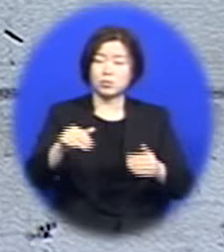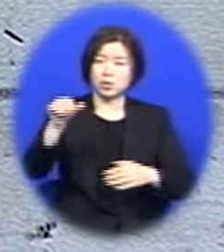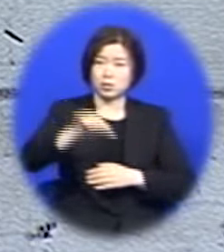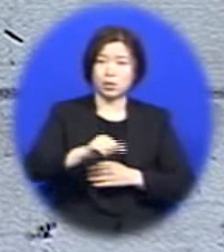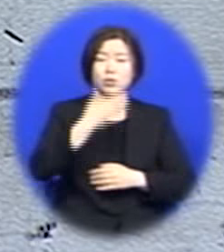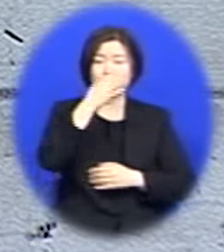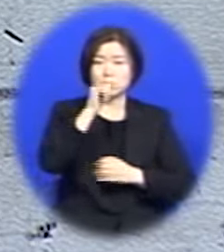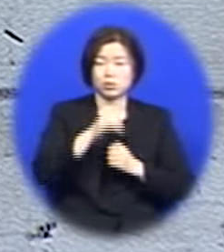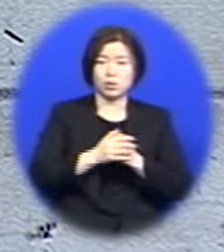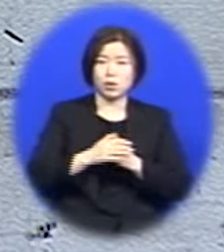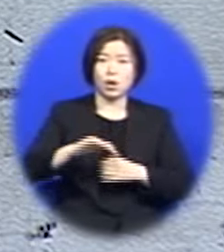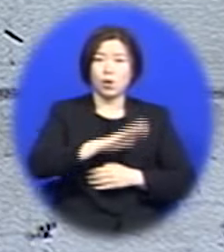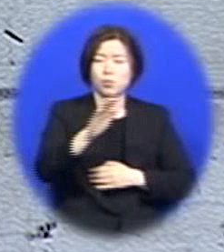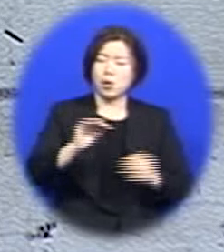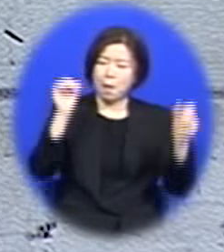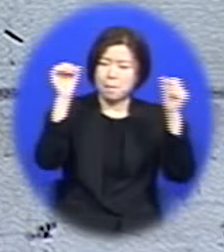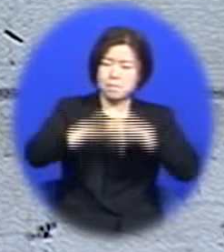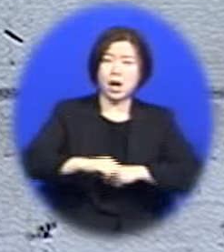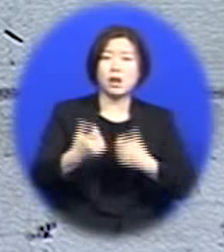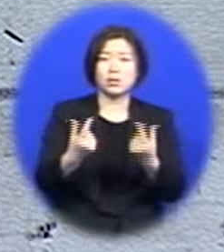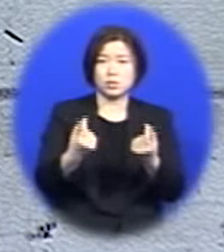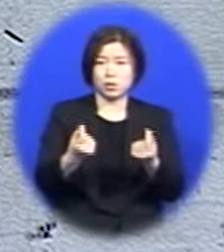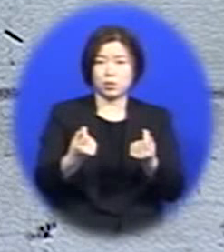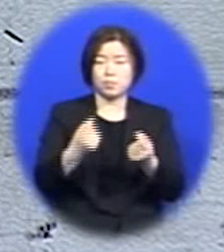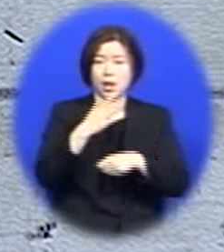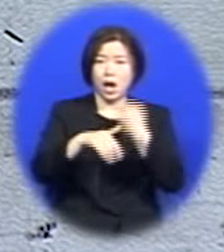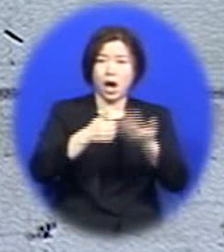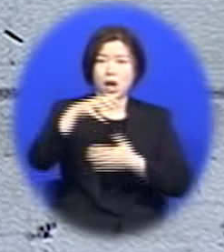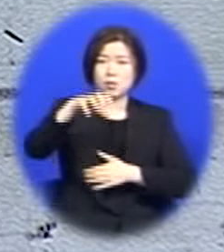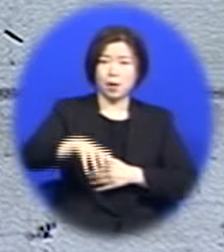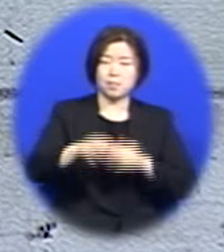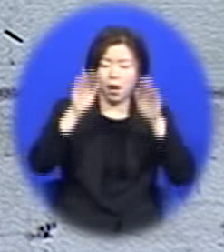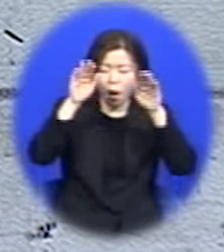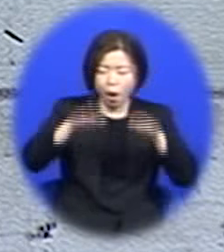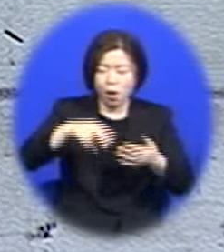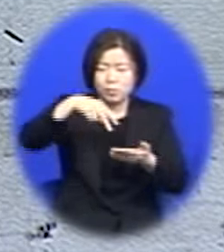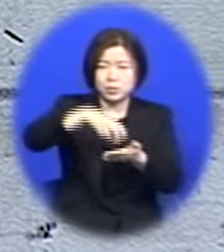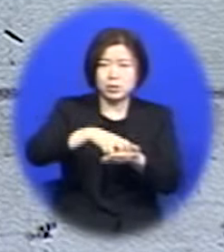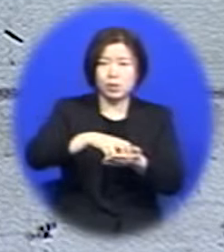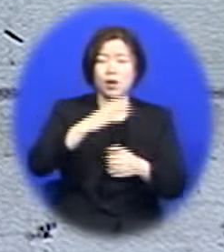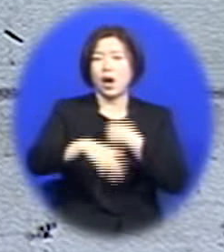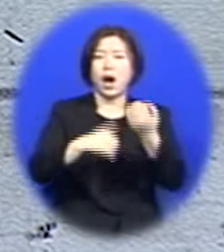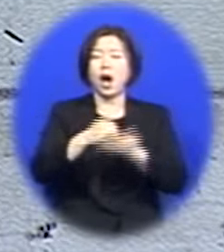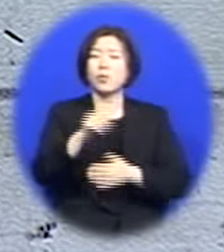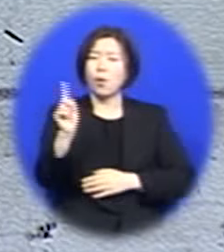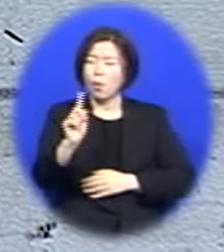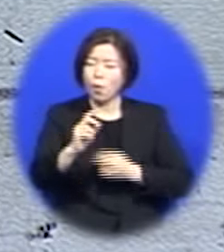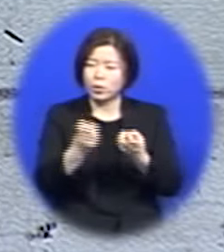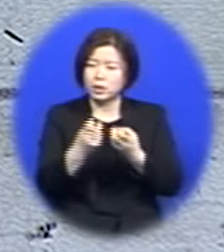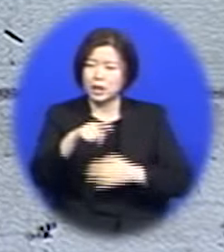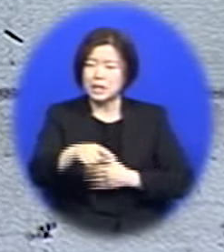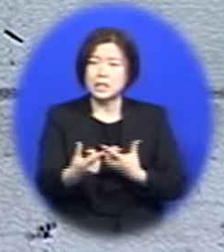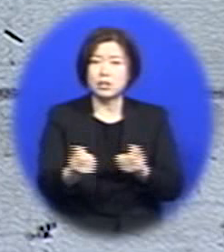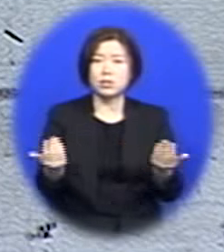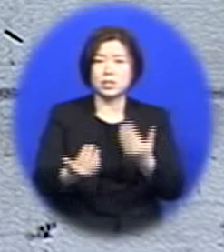난 것처럼, 우리는 망한 것처럼 하나님 앞에 엎드려서, 하나님 어떻게 이런 일이